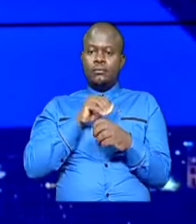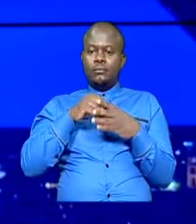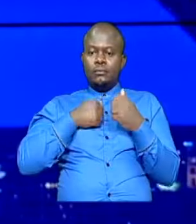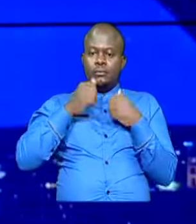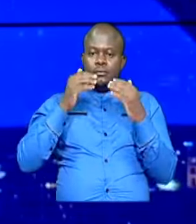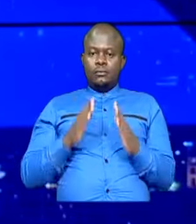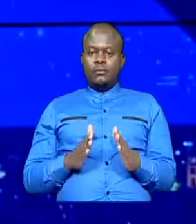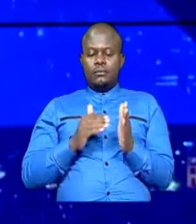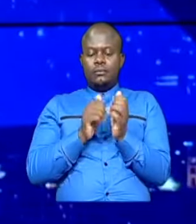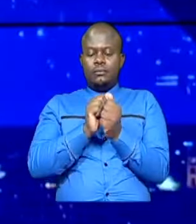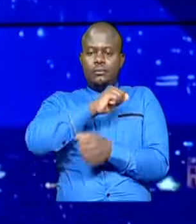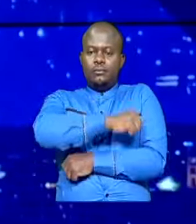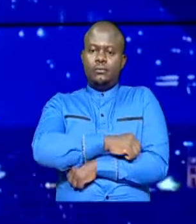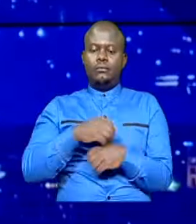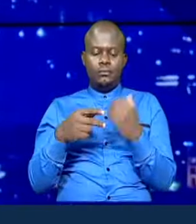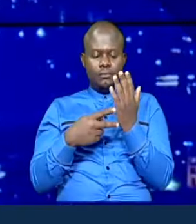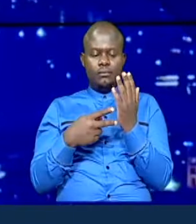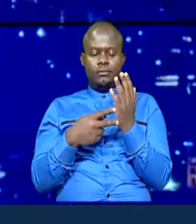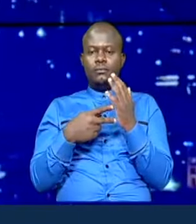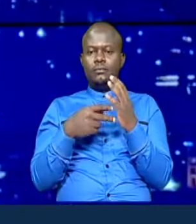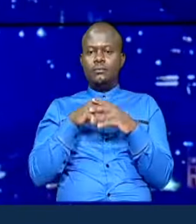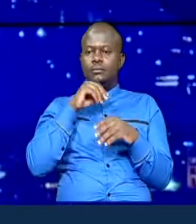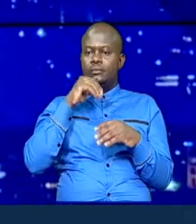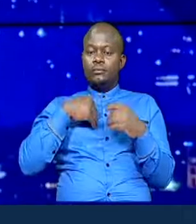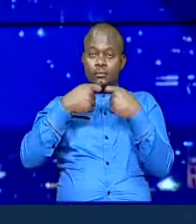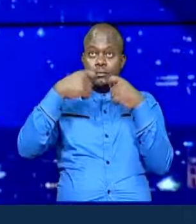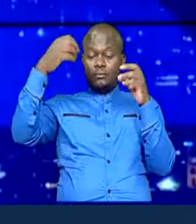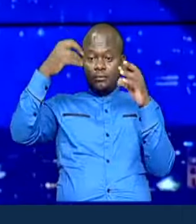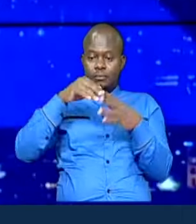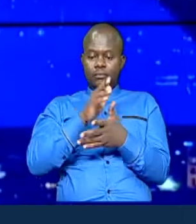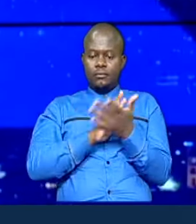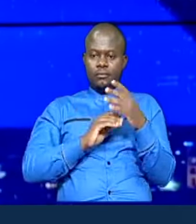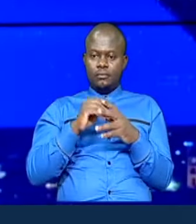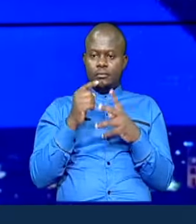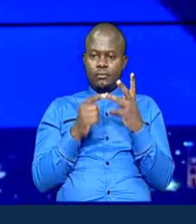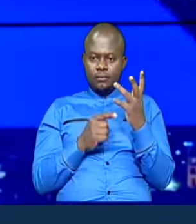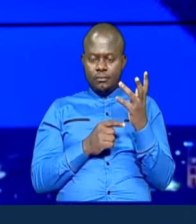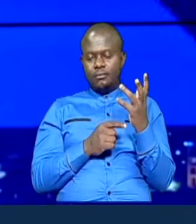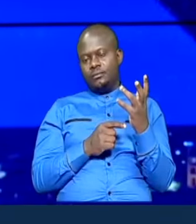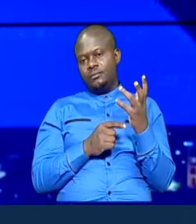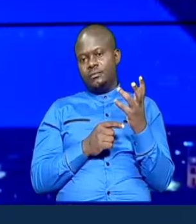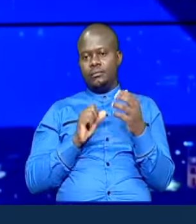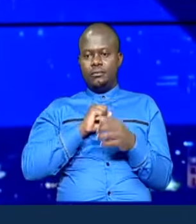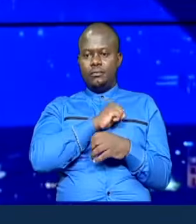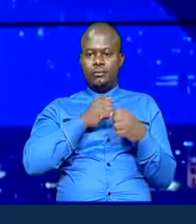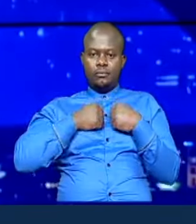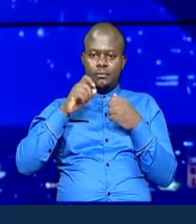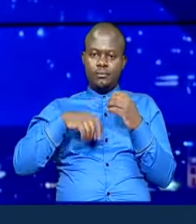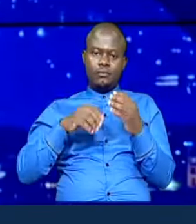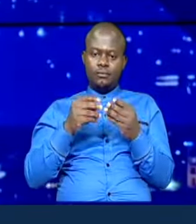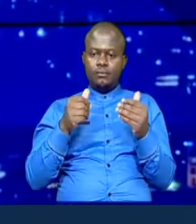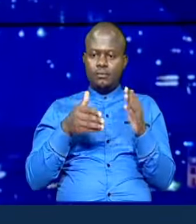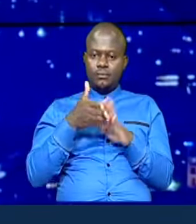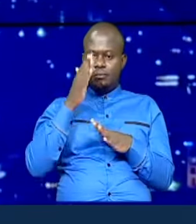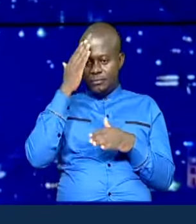mu Rwanda n'amashuri y'imyuga n'ubumenyingiro adafite amashanyarazi ni bimwe mu byo Sena y'u Rwanda ivuga ko bikwiriye gukemurwa byihuse